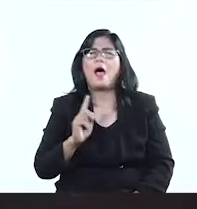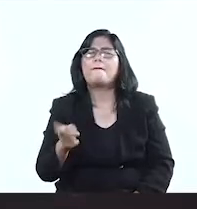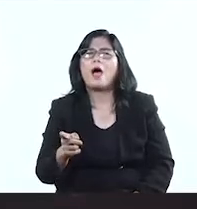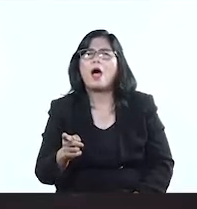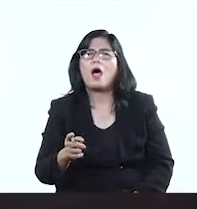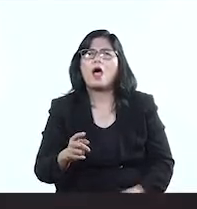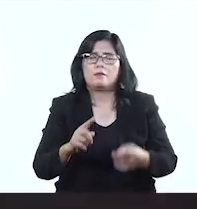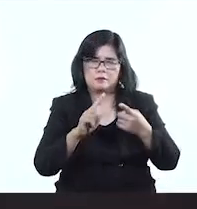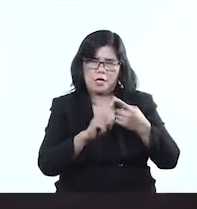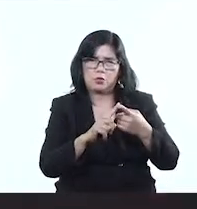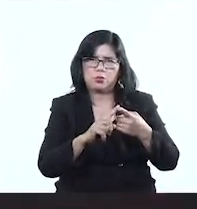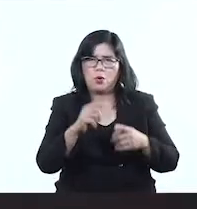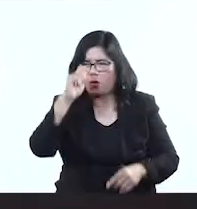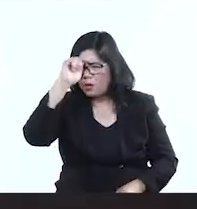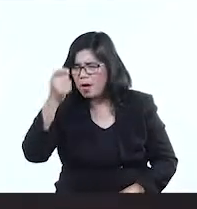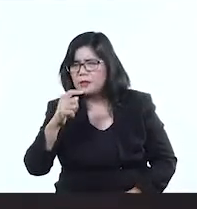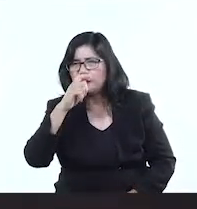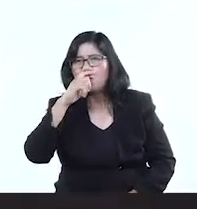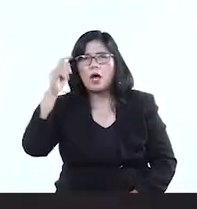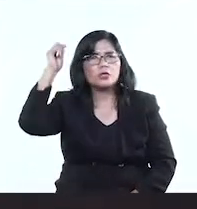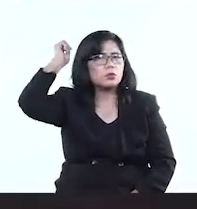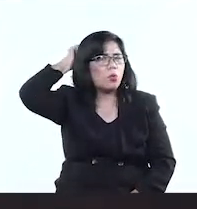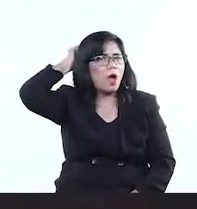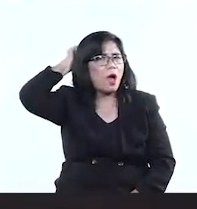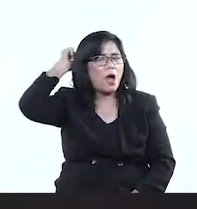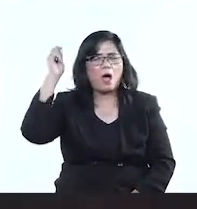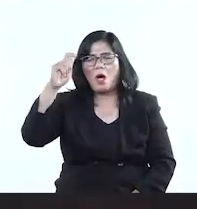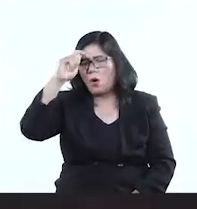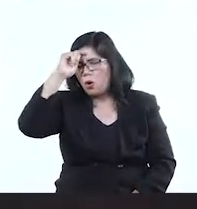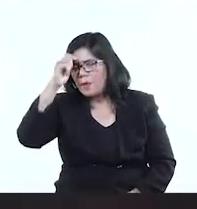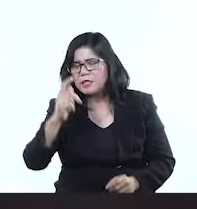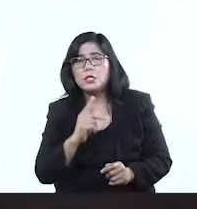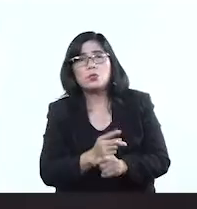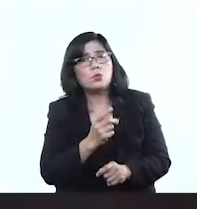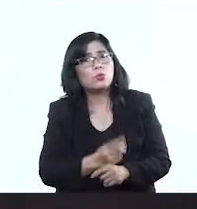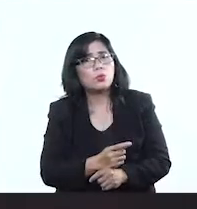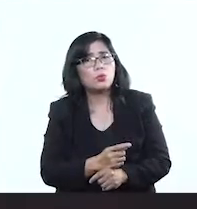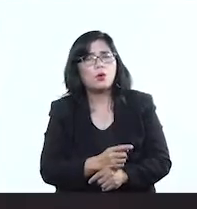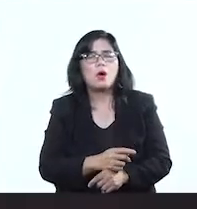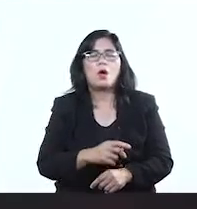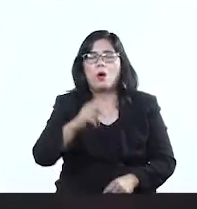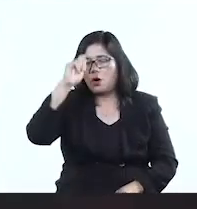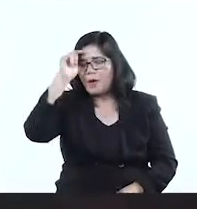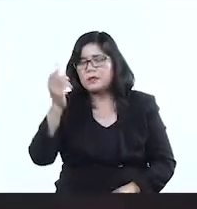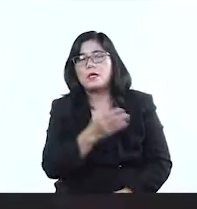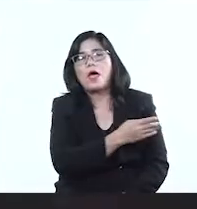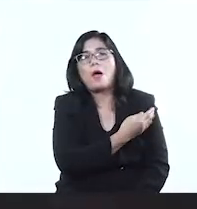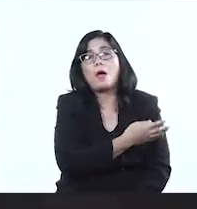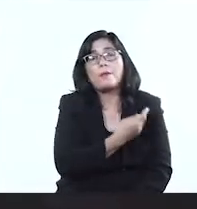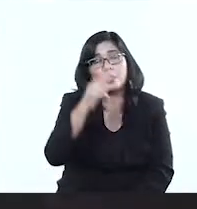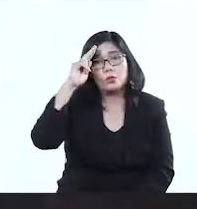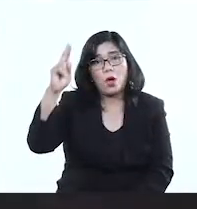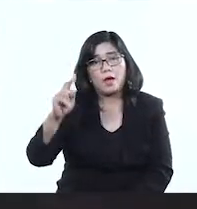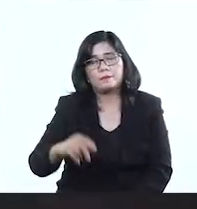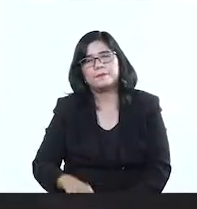Hai dengan menghormati orang tua Hai dengan menghormatiku dan menghormati hamba-hamba Tuhan hai